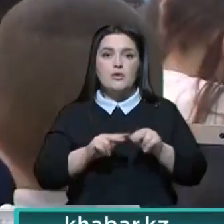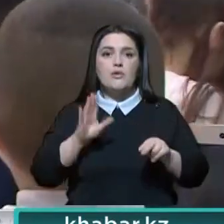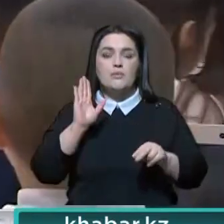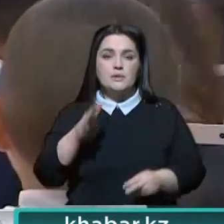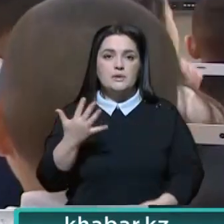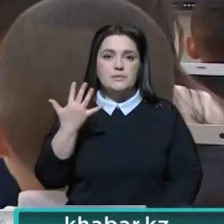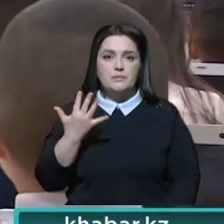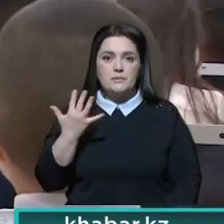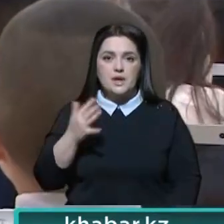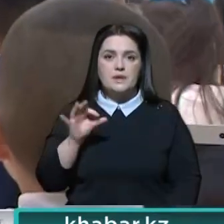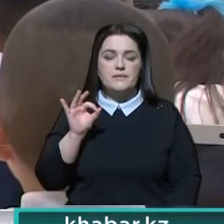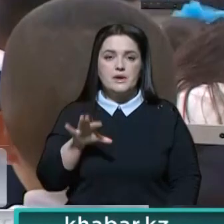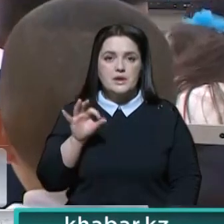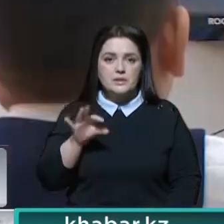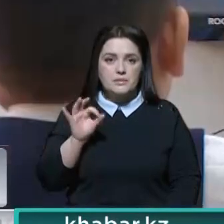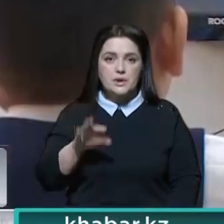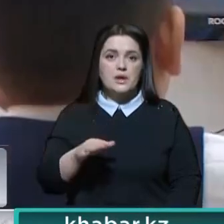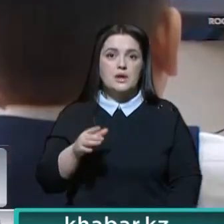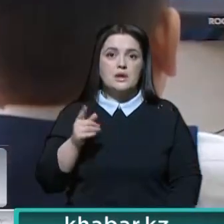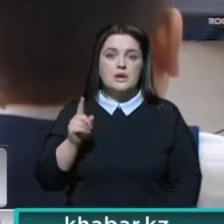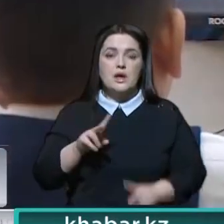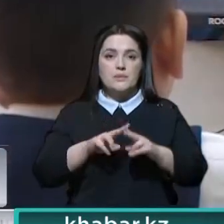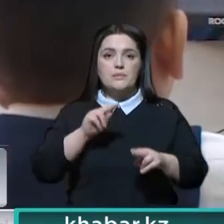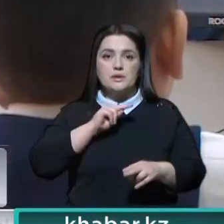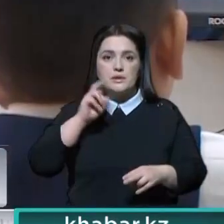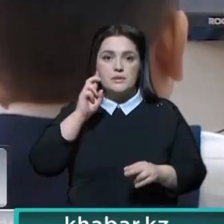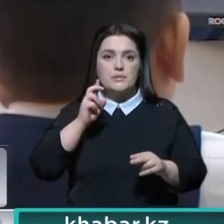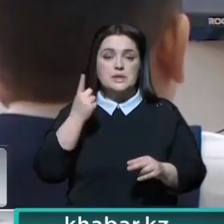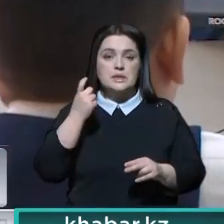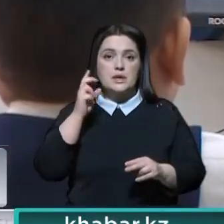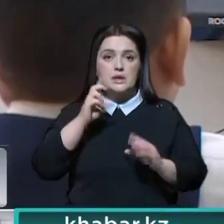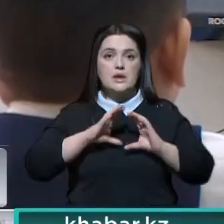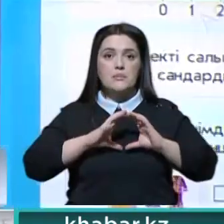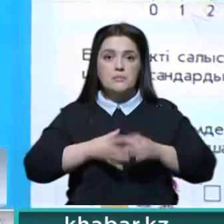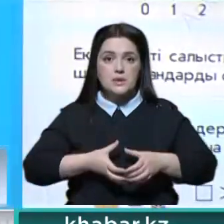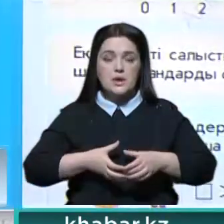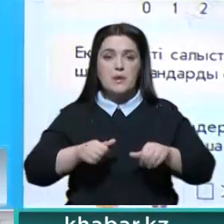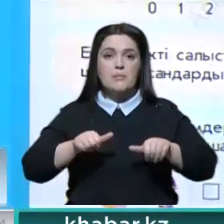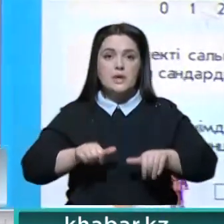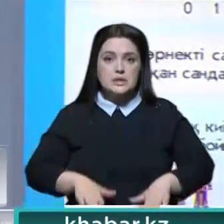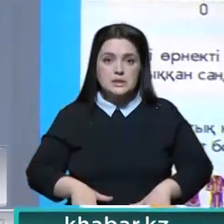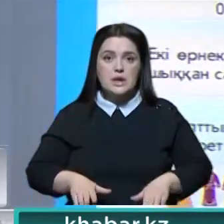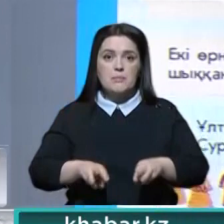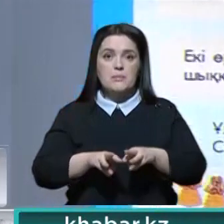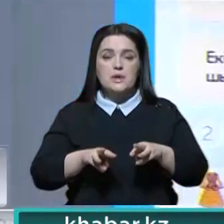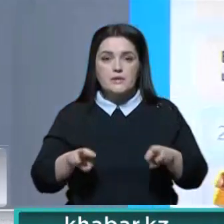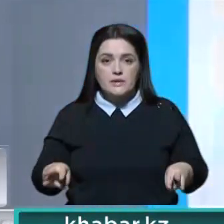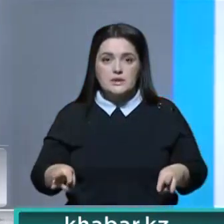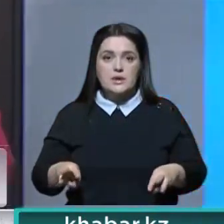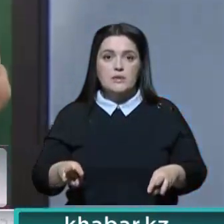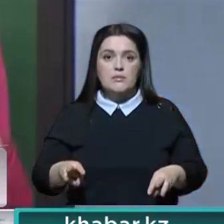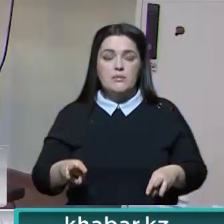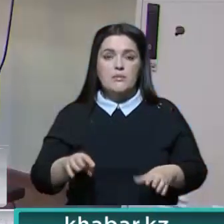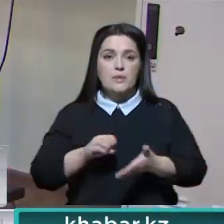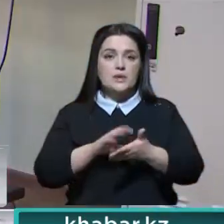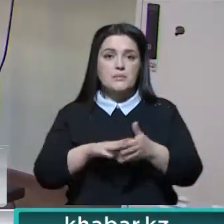педагоги будут отмечать 5 октября, как и их коллеги в 100 странах мира. Соответствующее постановление принято правительством.